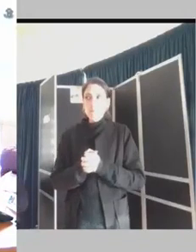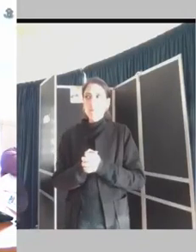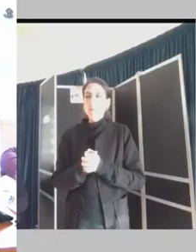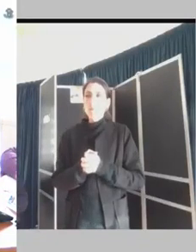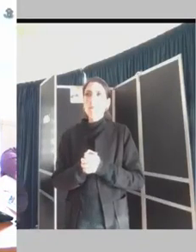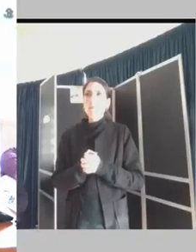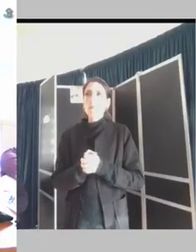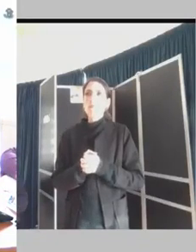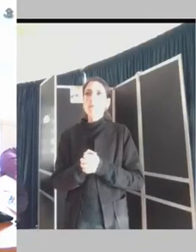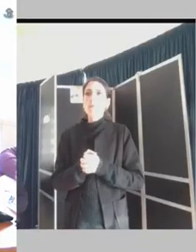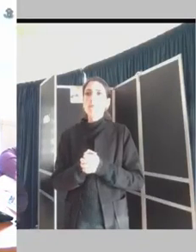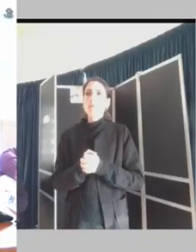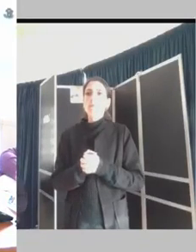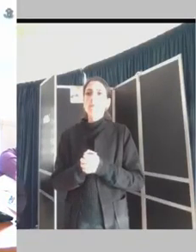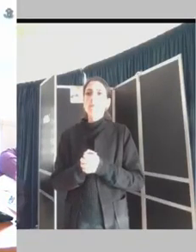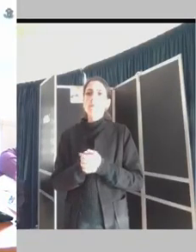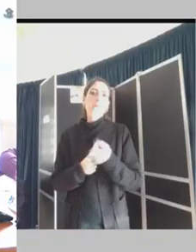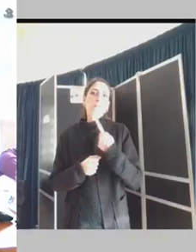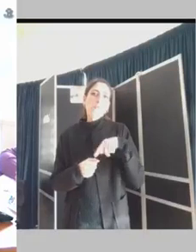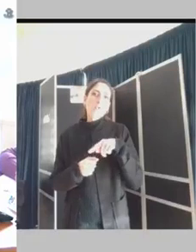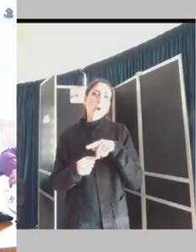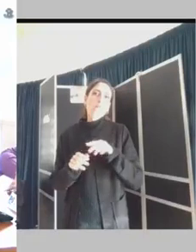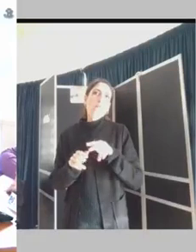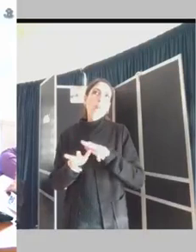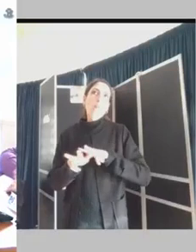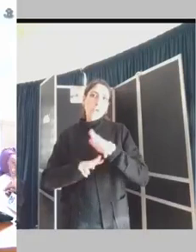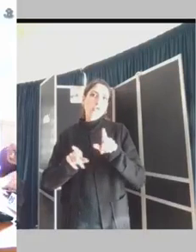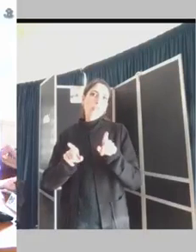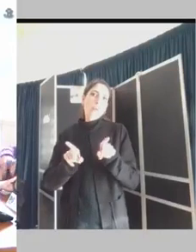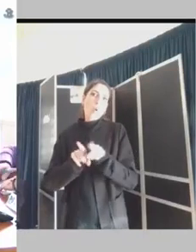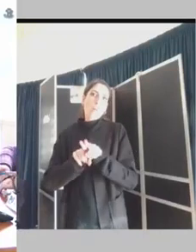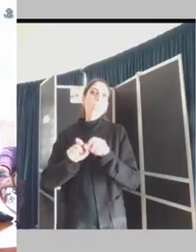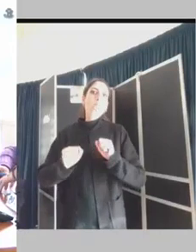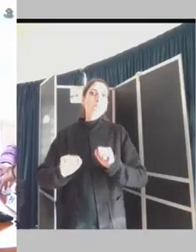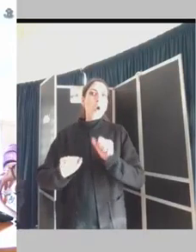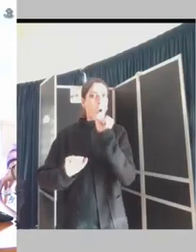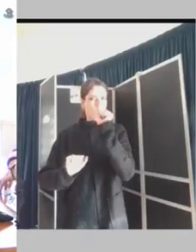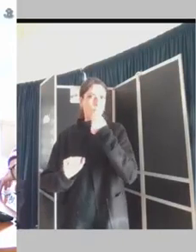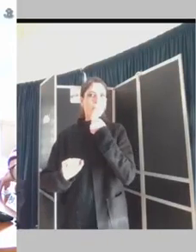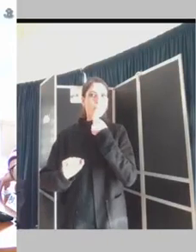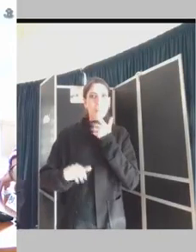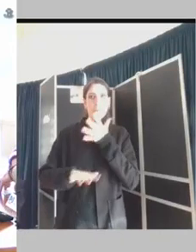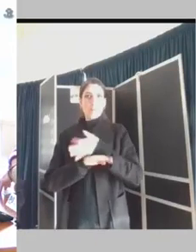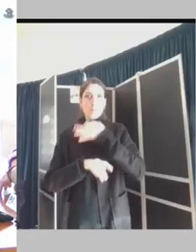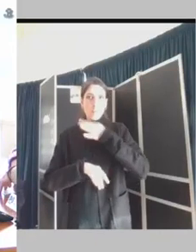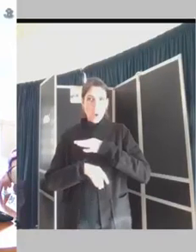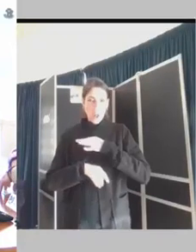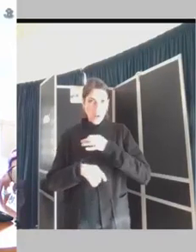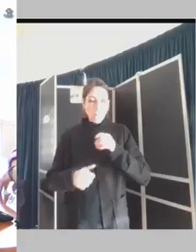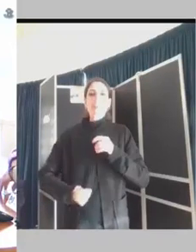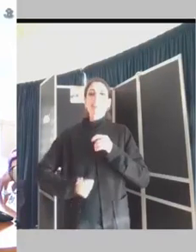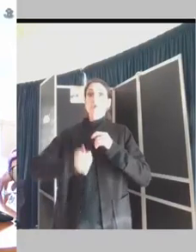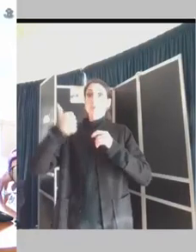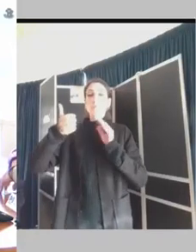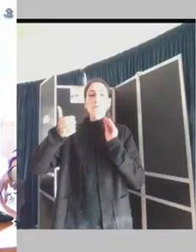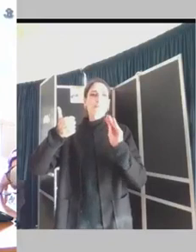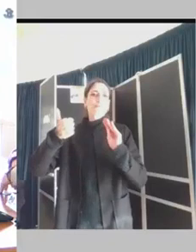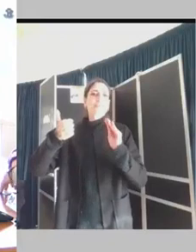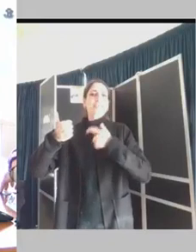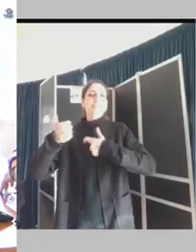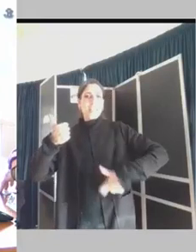potevamo anche noi come municipio intervenire. Allora, innanzitutto chiediamo al Sindaco e alla Giunta Capitolina di fare